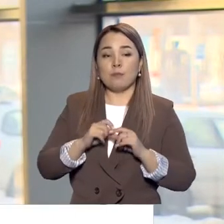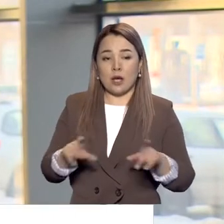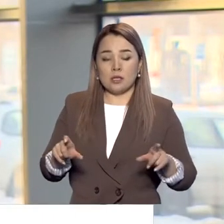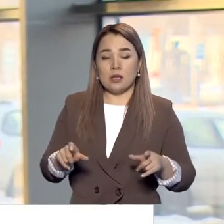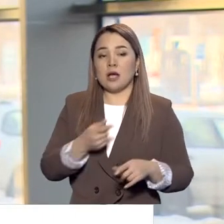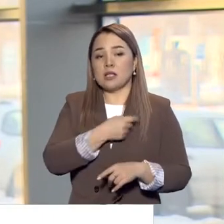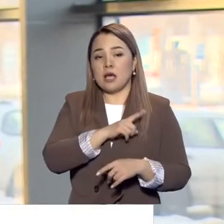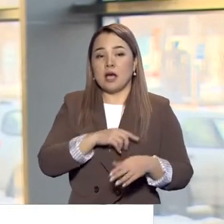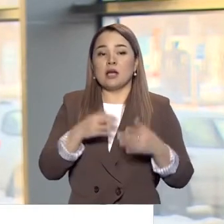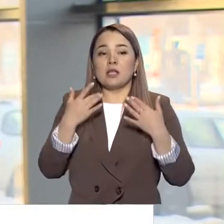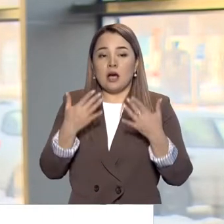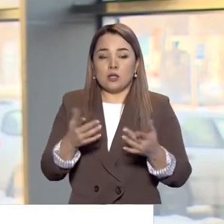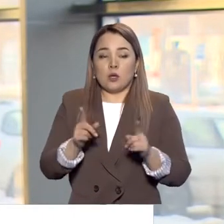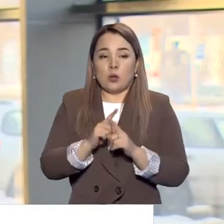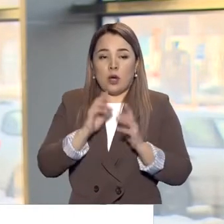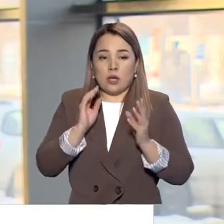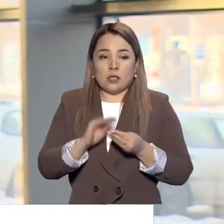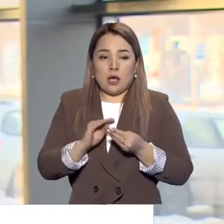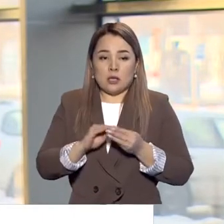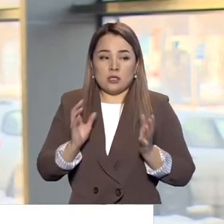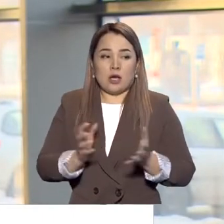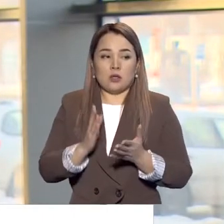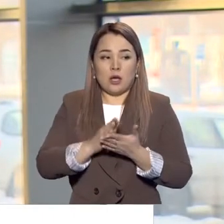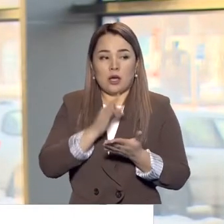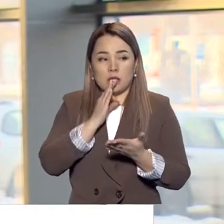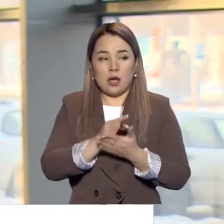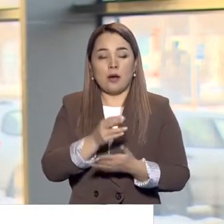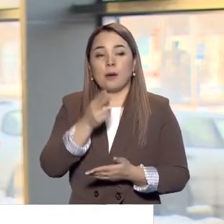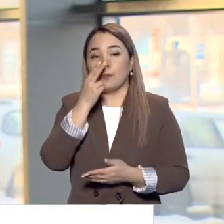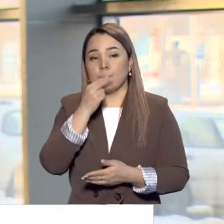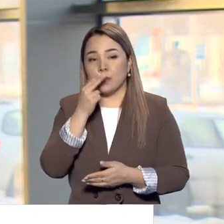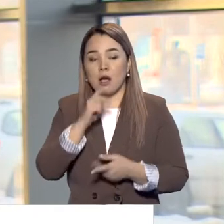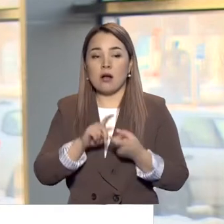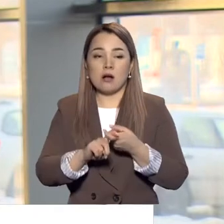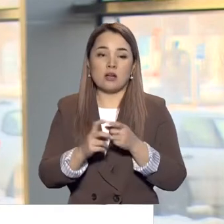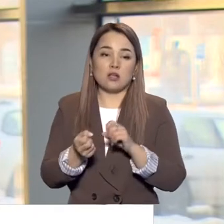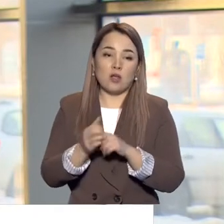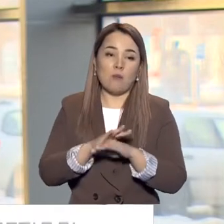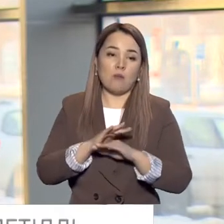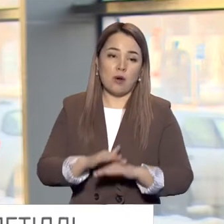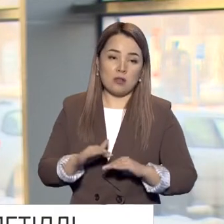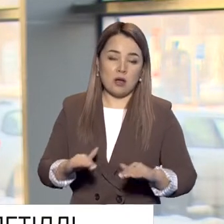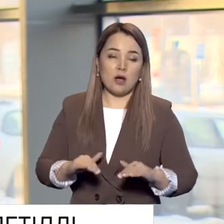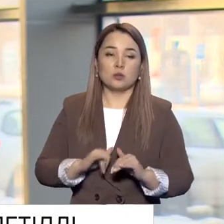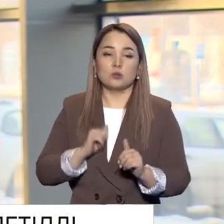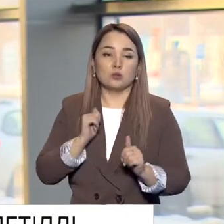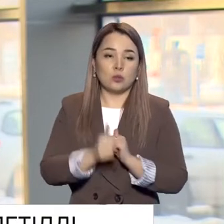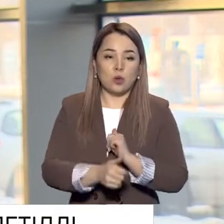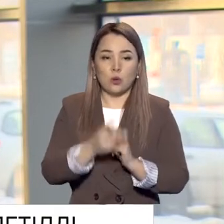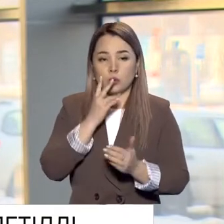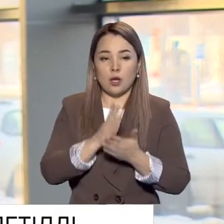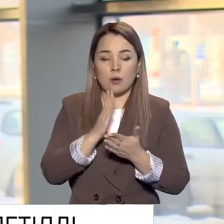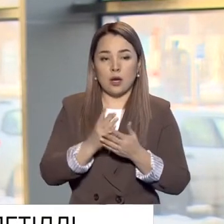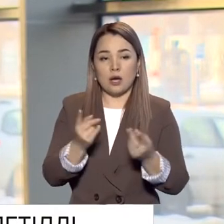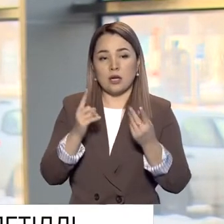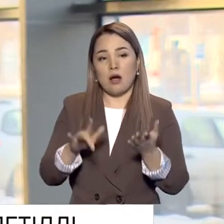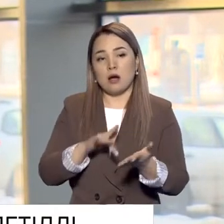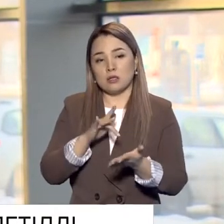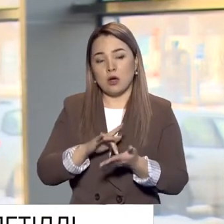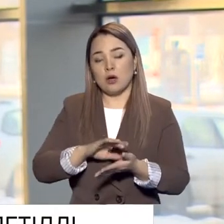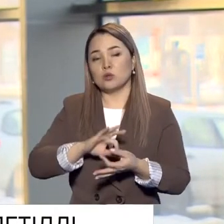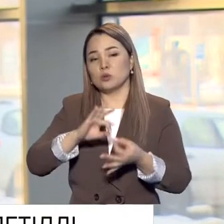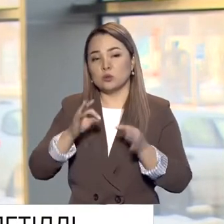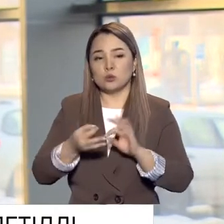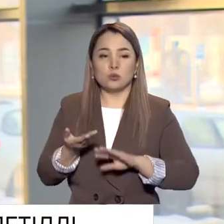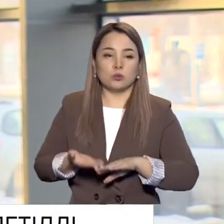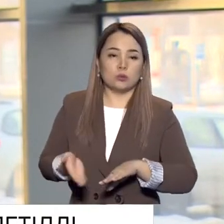санитарлық талаптардың сақталуын бақылау күшейеді. Өйткені тұмау мен коронавирус балалар арасында да өршіп тұр. Әсіресе үш ірі қаладағы ахуал